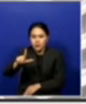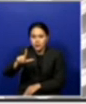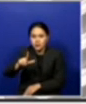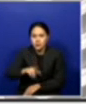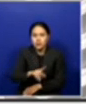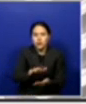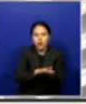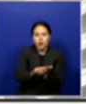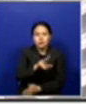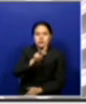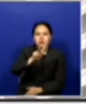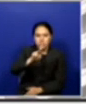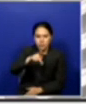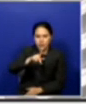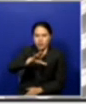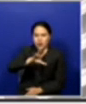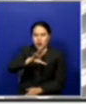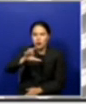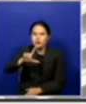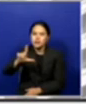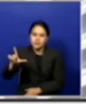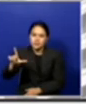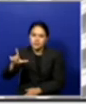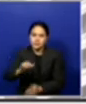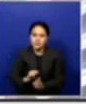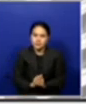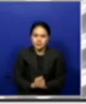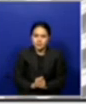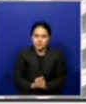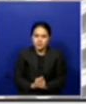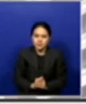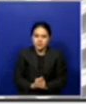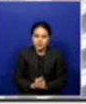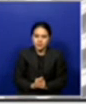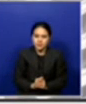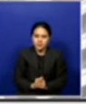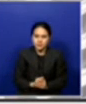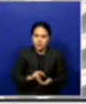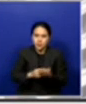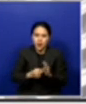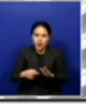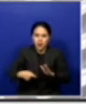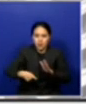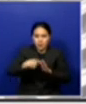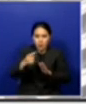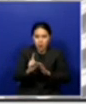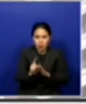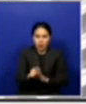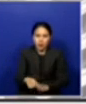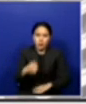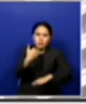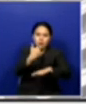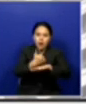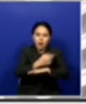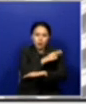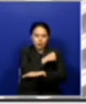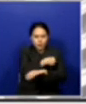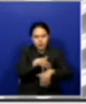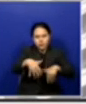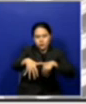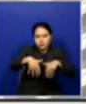2,500 ล้านขอโทษครับท่านท่านครับ 2,500 ล้านเองฮะมันก็เป็นเหตุให้ผู้อำนวยการโรงพยาบาลชุมชนทั้งหมดครับเข